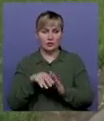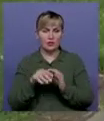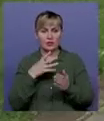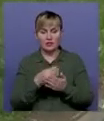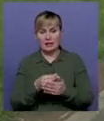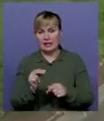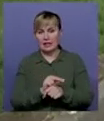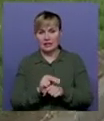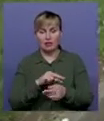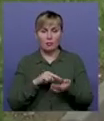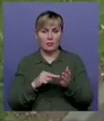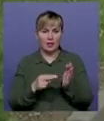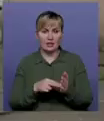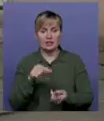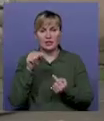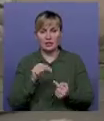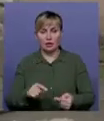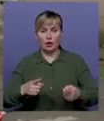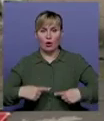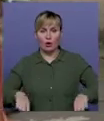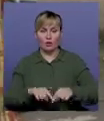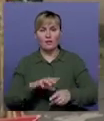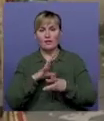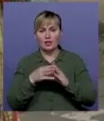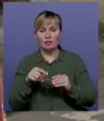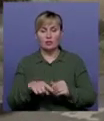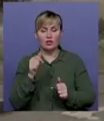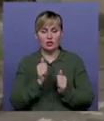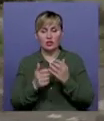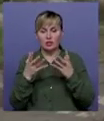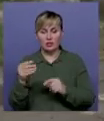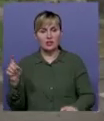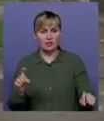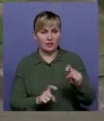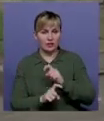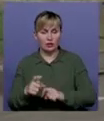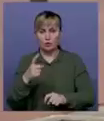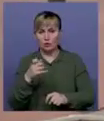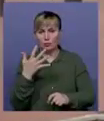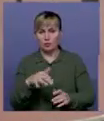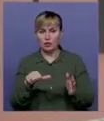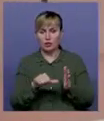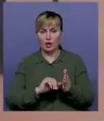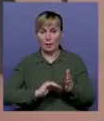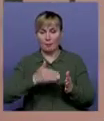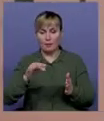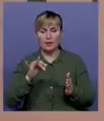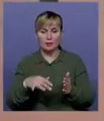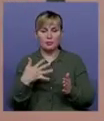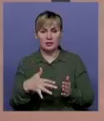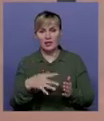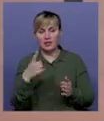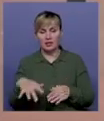свои коррективы в планы соответствующих органов. В целом здесь ежедневно дезинфицируют 156 подъездов и